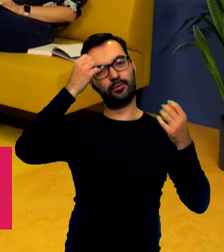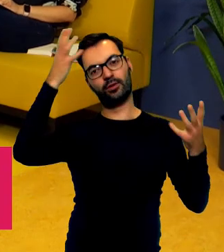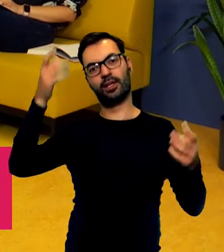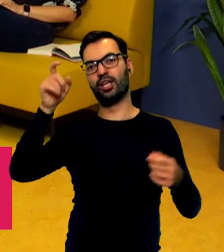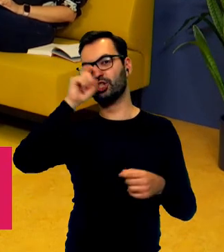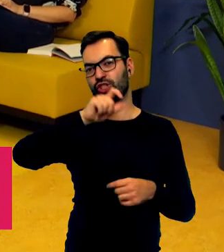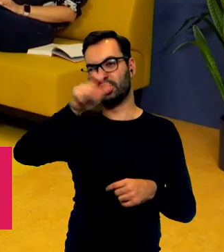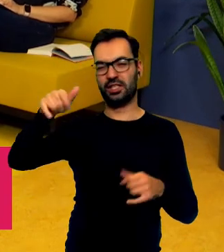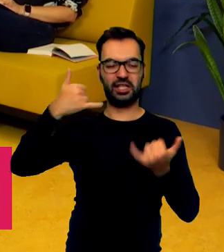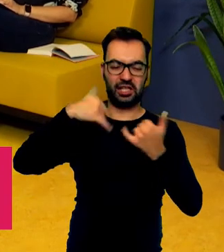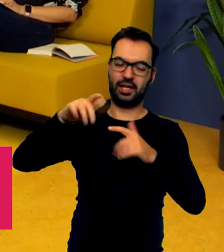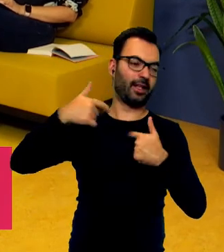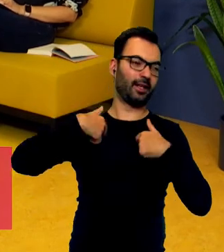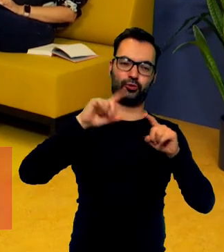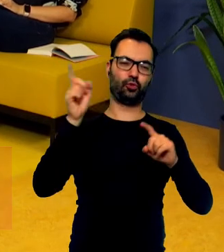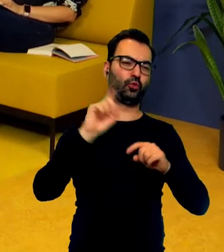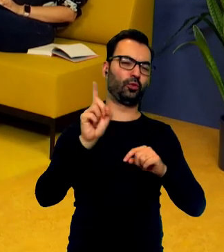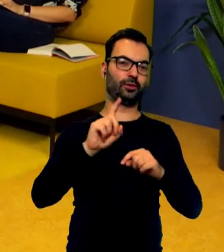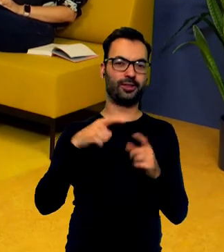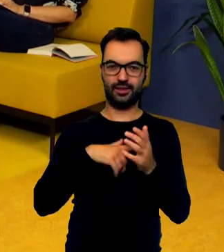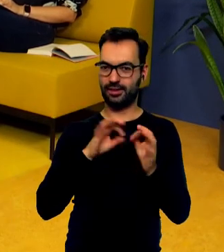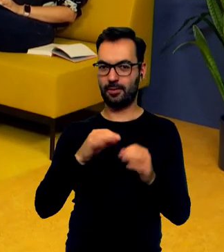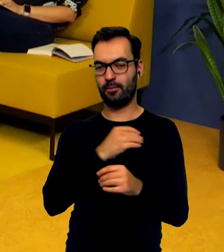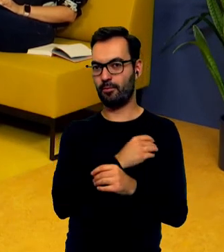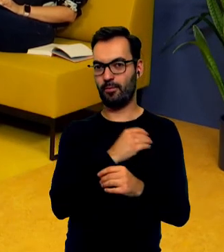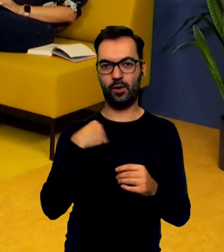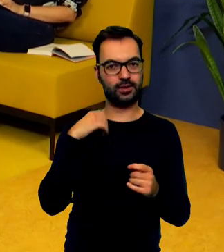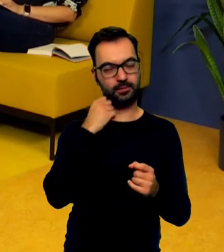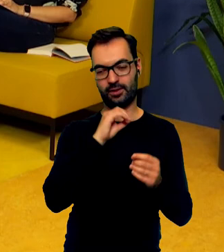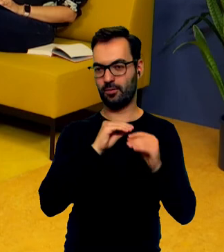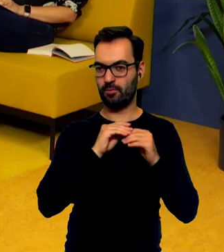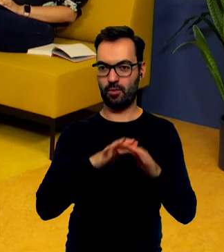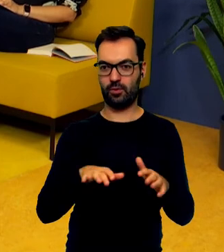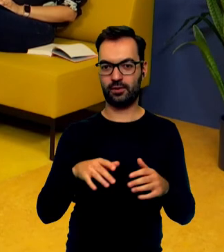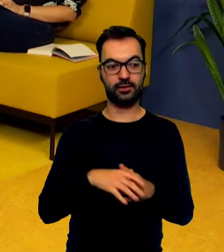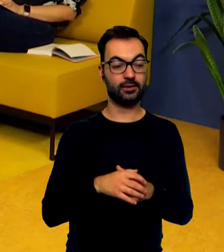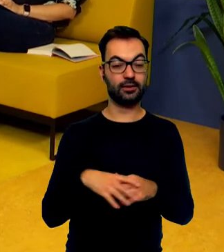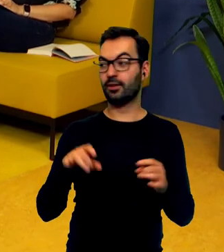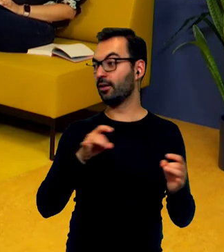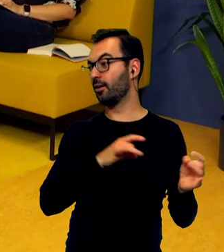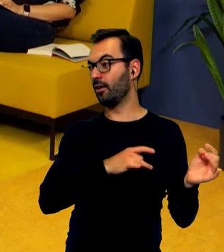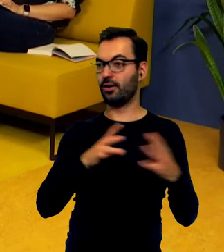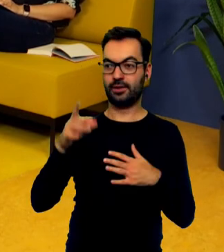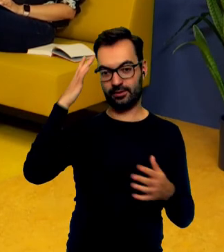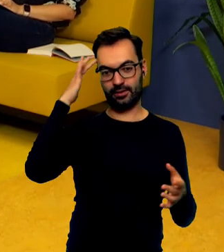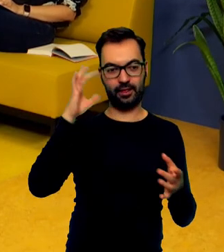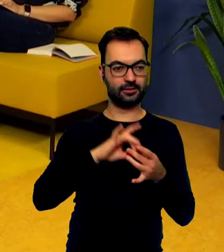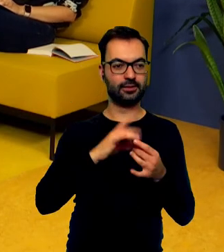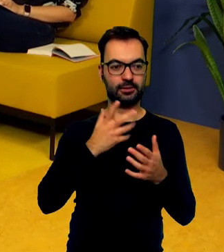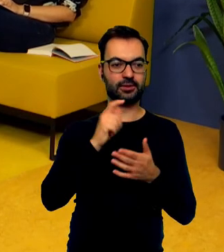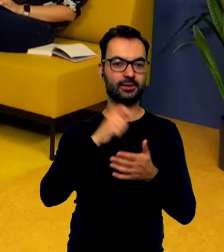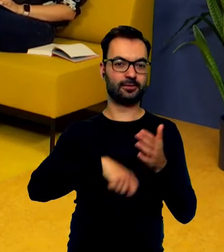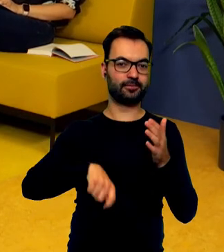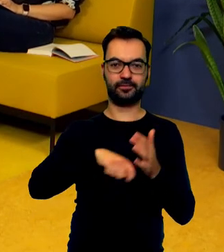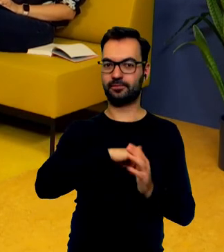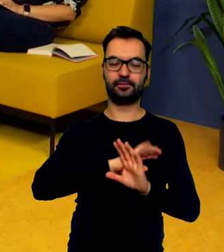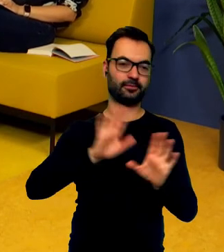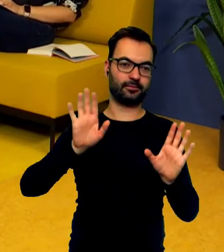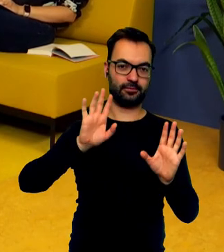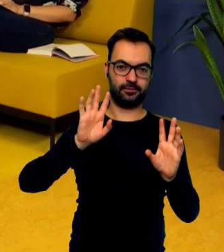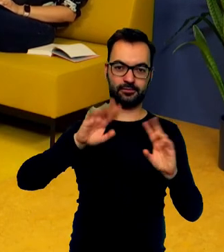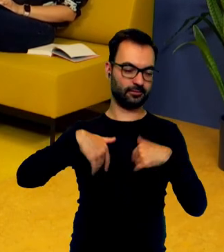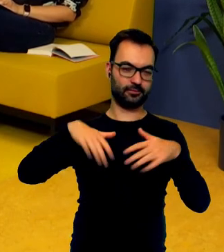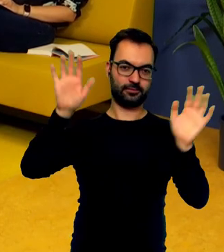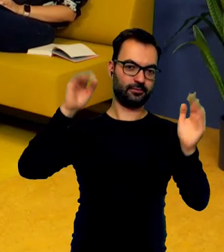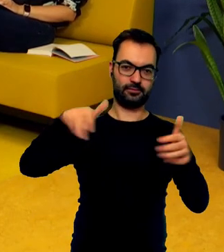są tylko inni, bo to bardzo dzisiaj też w Polsce moim zdaniem popularna tak, jest. Tak, od razu postawa. Ten dysonans poznawczy chcemy zlikwidować tak, i tak.